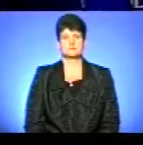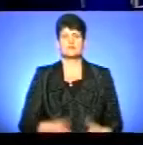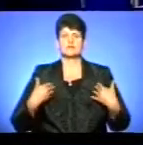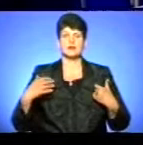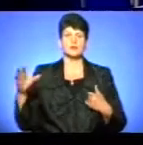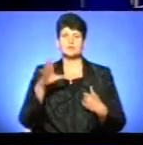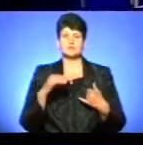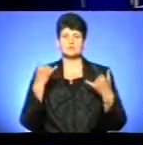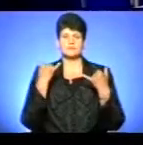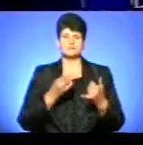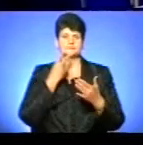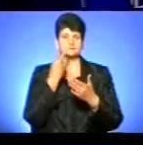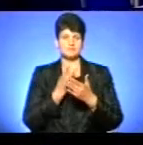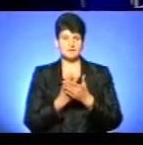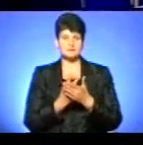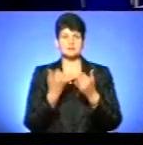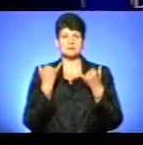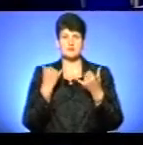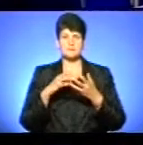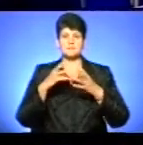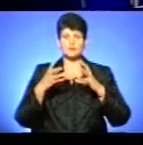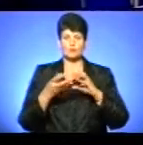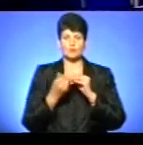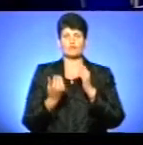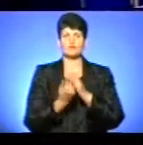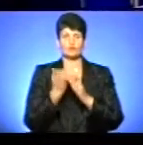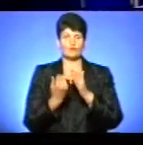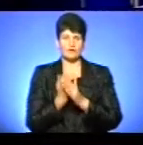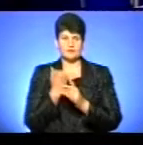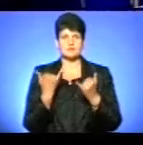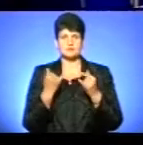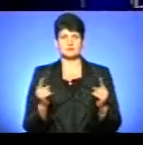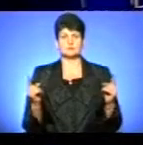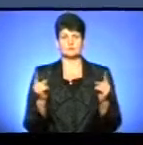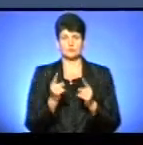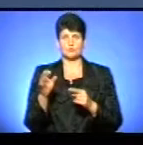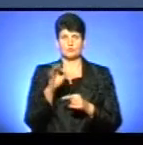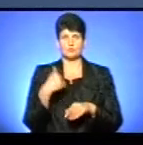Вітаю всіх, хто щойно приєднався до нас. В ефірі підсумковий випуск новини. Спочатку коротко про головне.